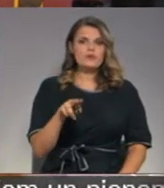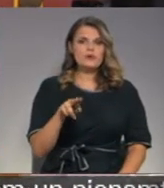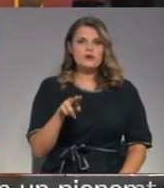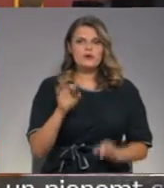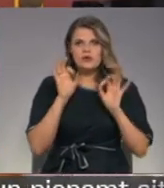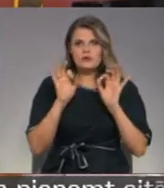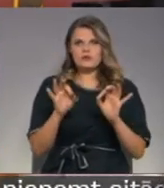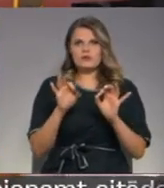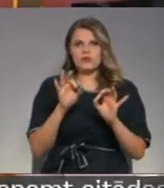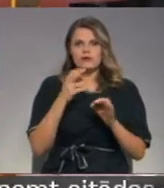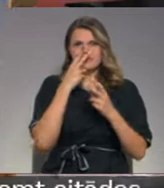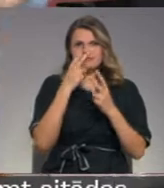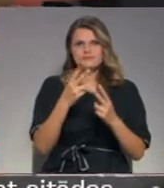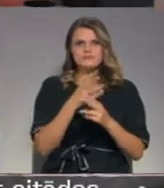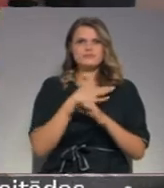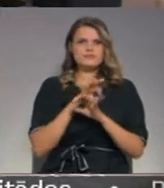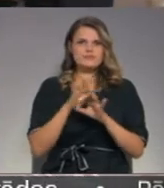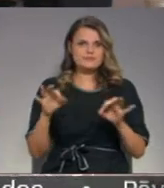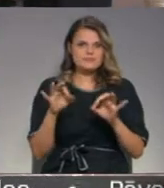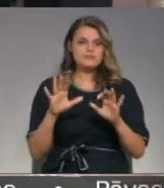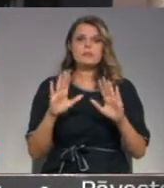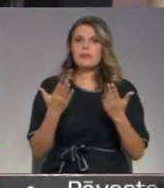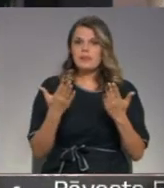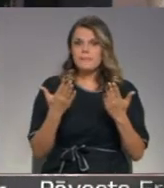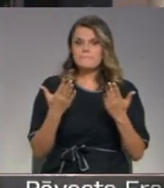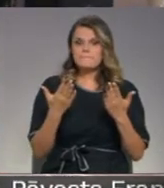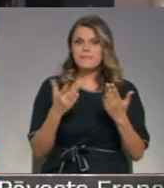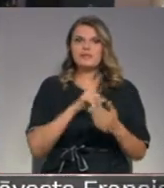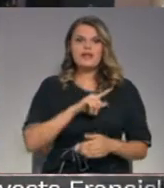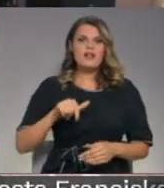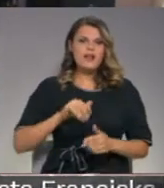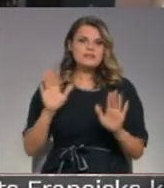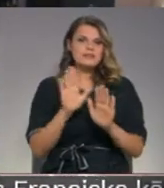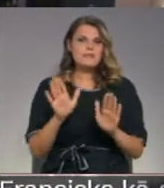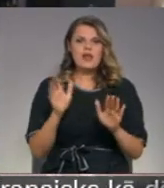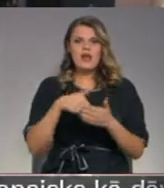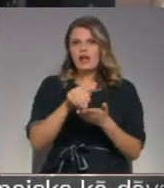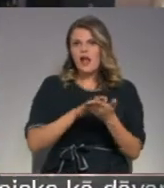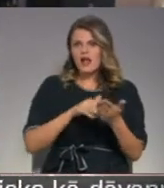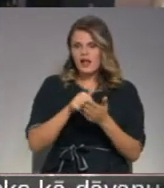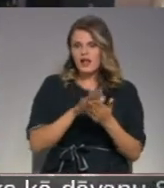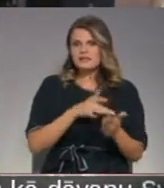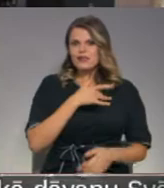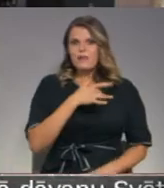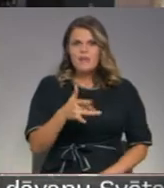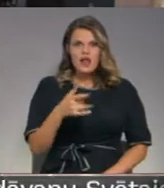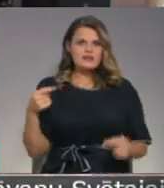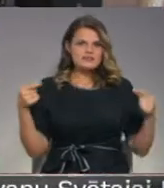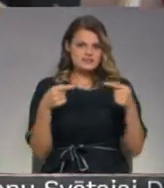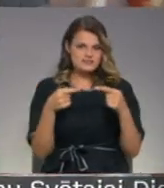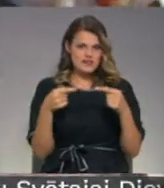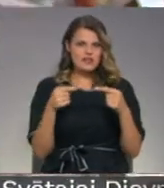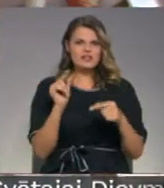Jā, pilns noteikti izskatīsies vēl citādāk, bet tāda latviski pelēkā krāsa, man liekas, ka tā sakrīt ar